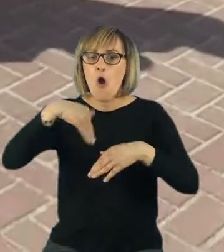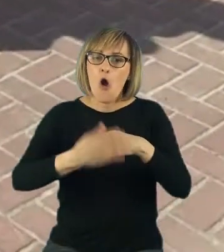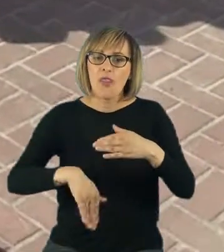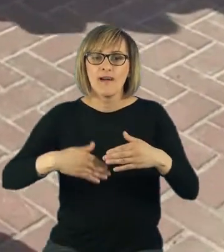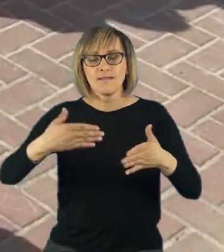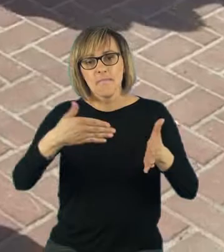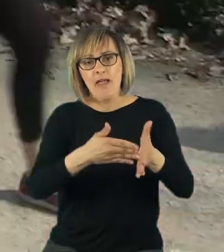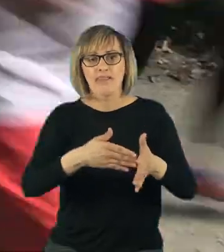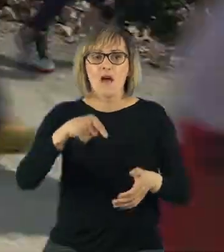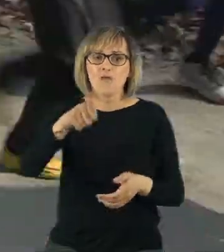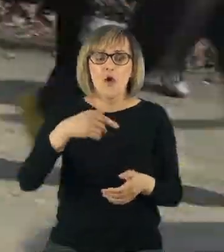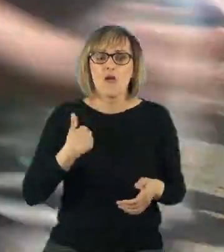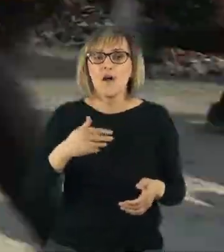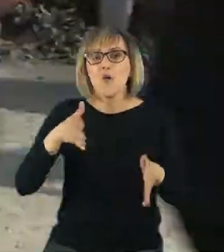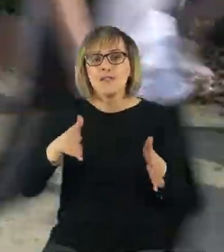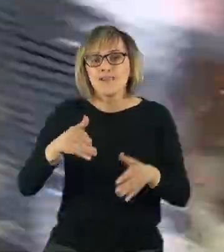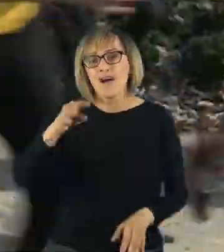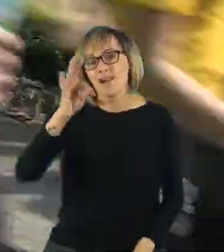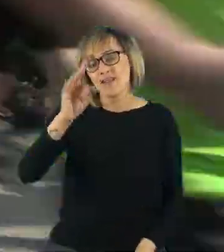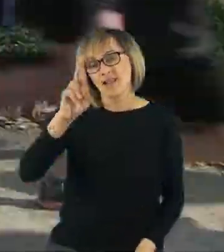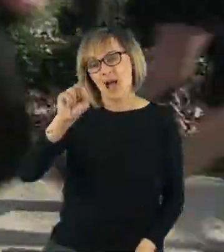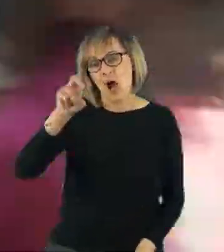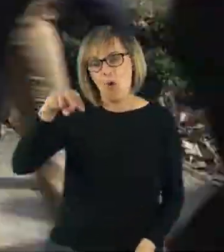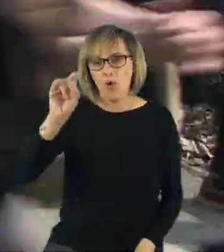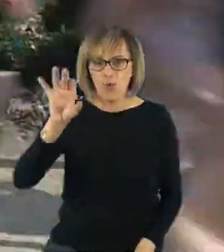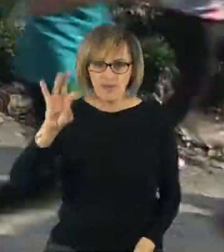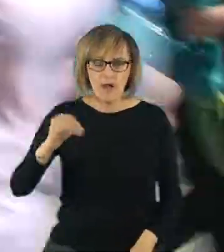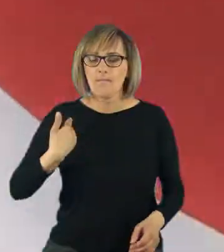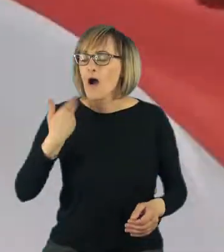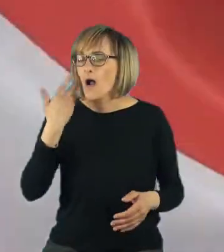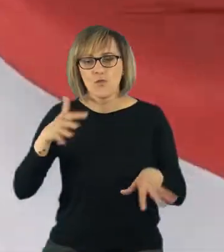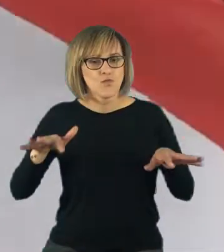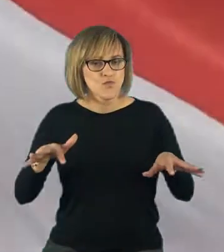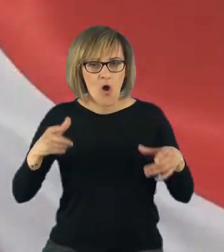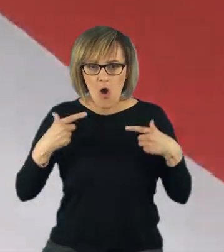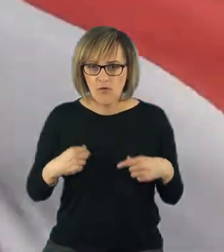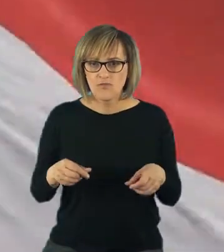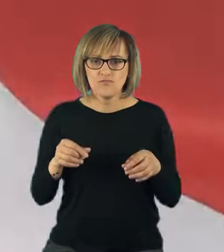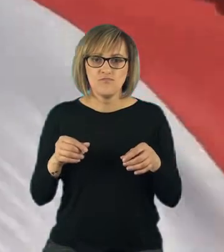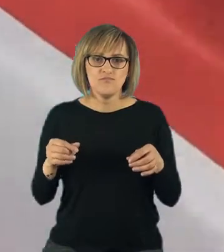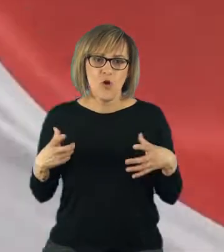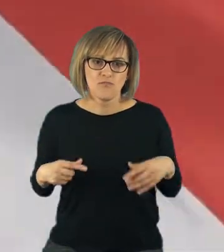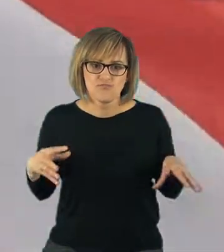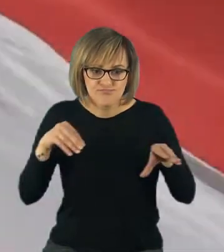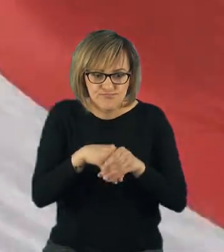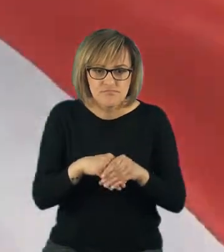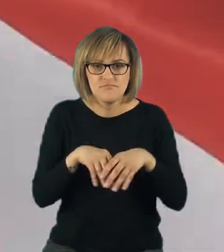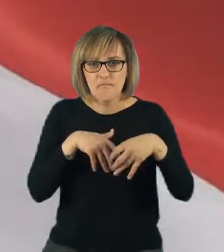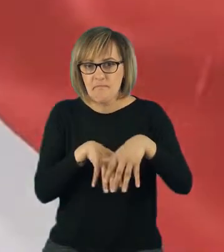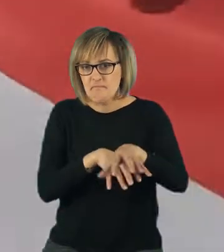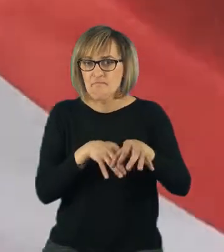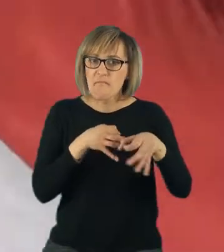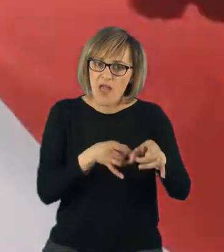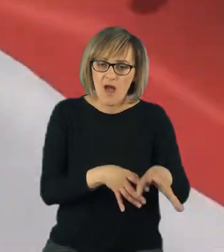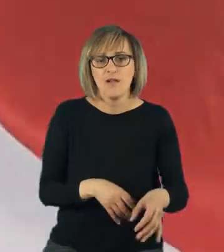i efekt był fantastyczny. Po pierwsze, bardzo dużo wzięło udział uczestników. Przypomnę,